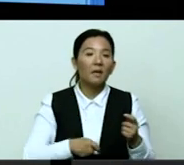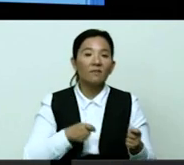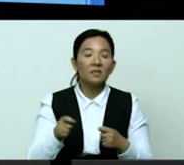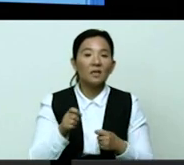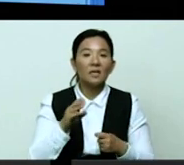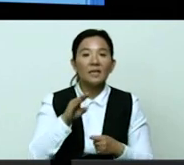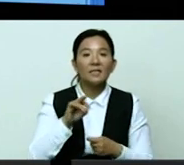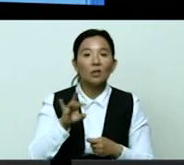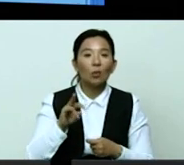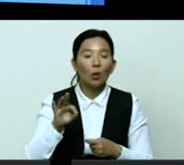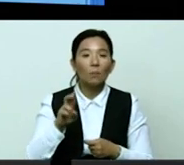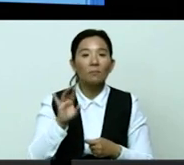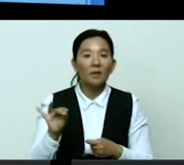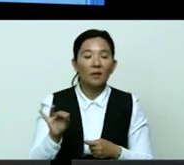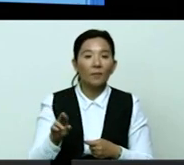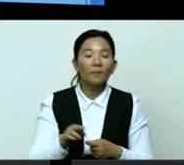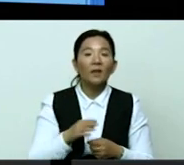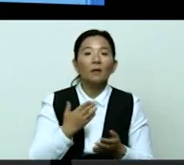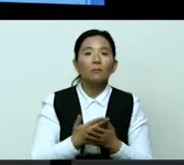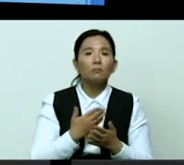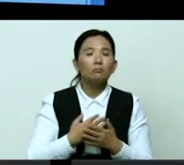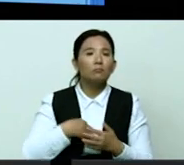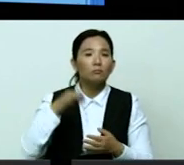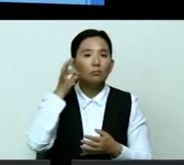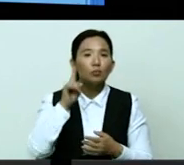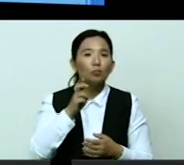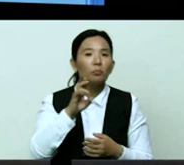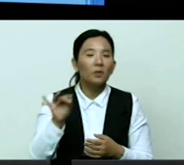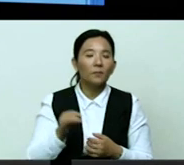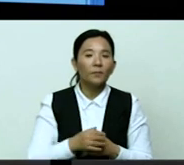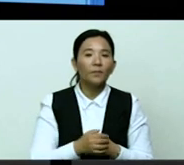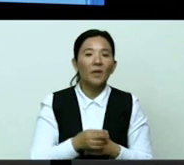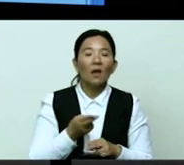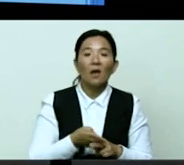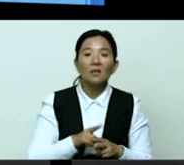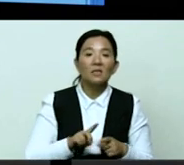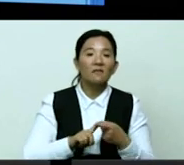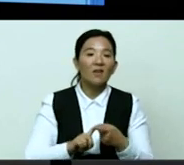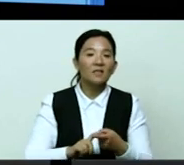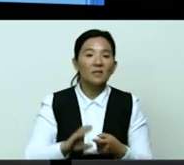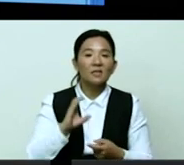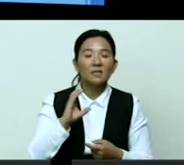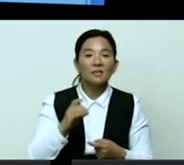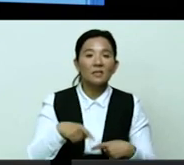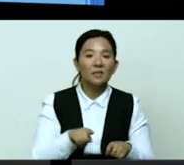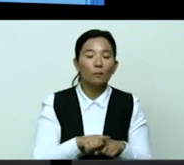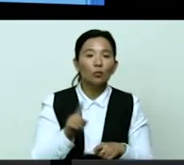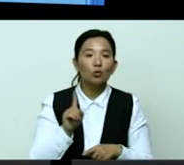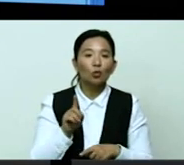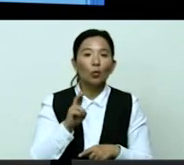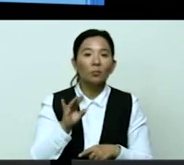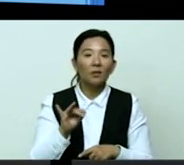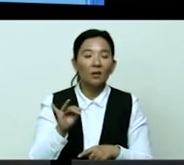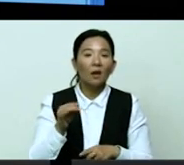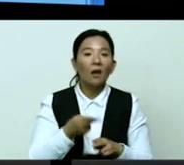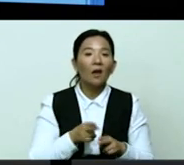с титулом Бия. Давайте вспомним, почему Би. Это связано с тем, что Бии